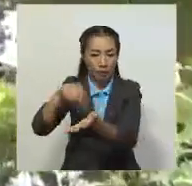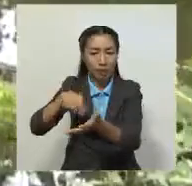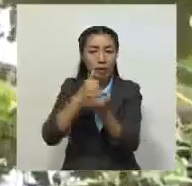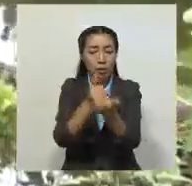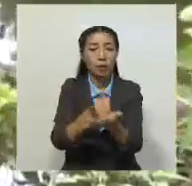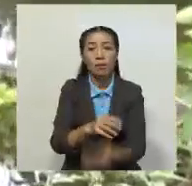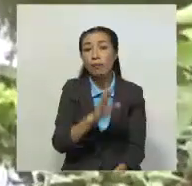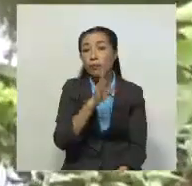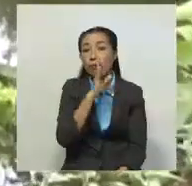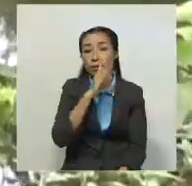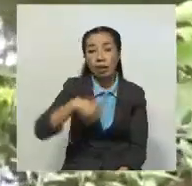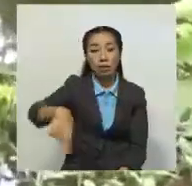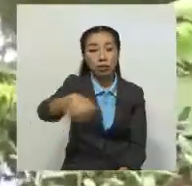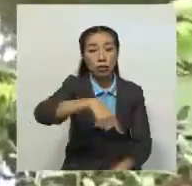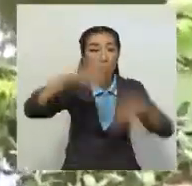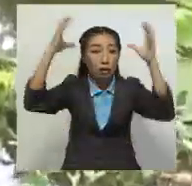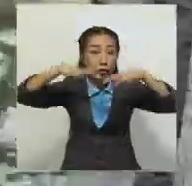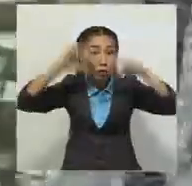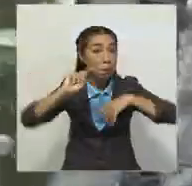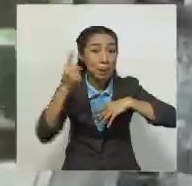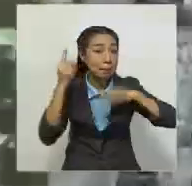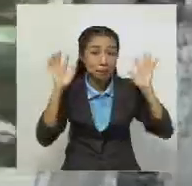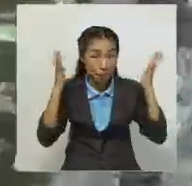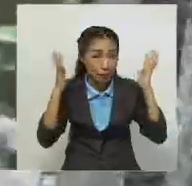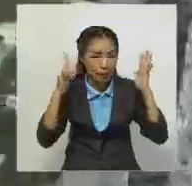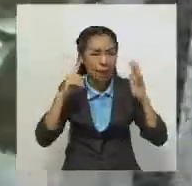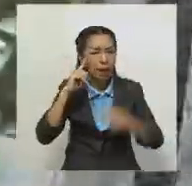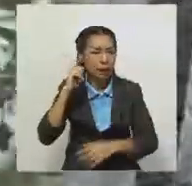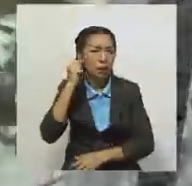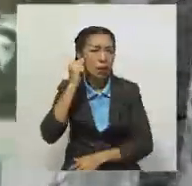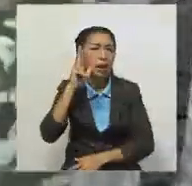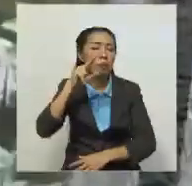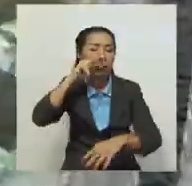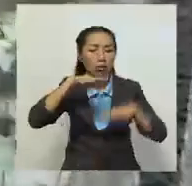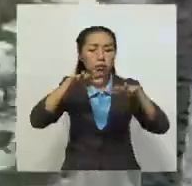าถ้าพื้นที่นะครับไม่มีฝนตกลงมาซ้ำอีกเนี่ยไม่เกิน3วัน